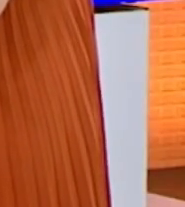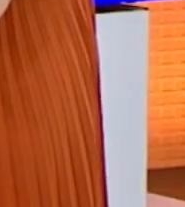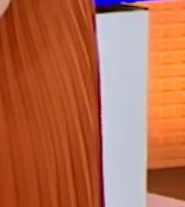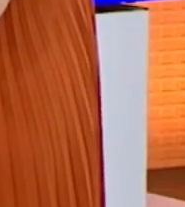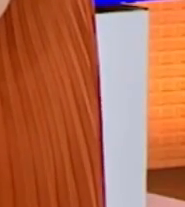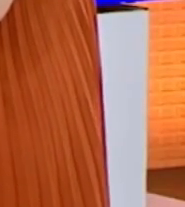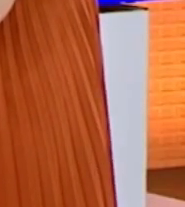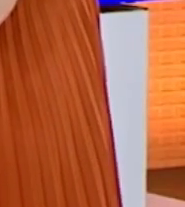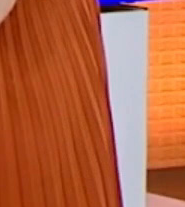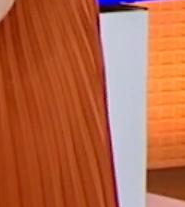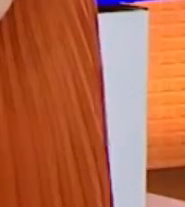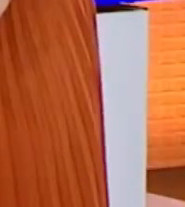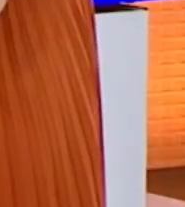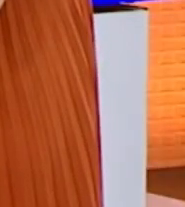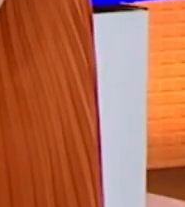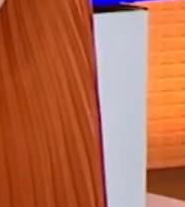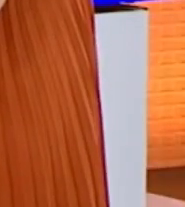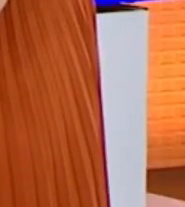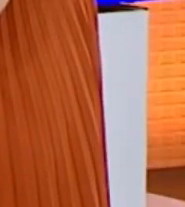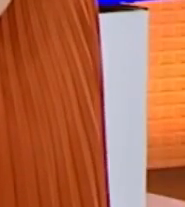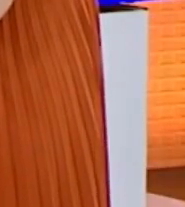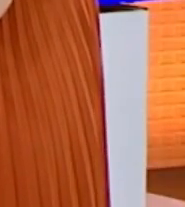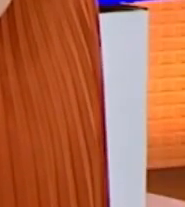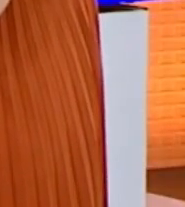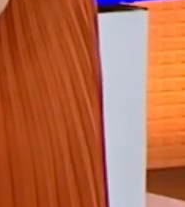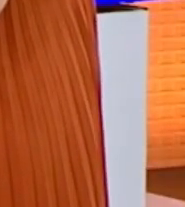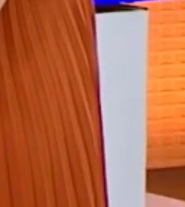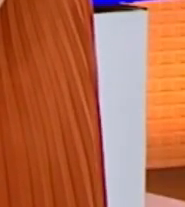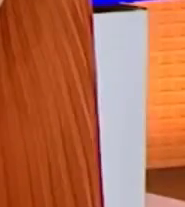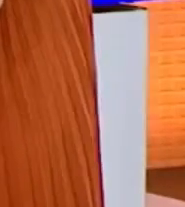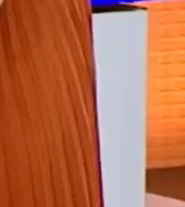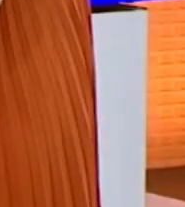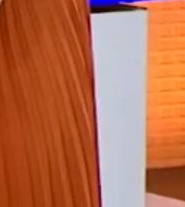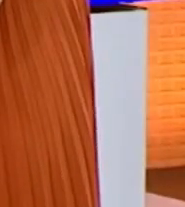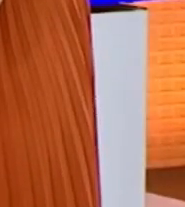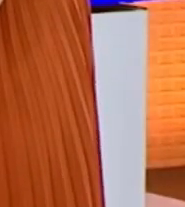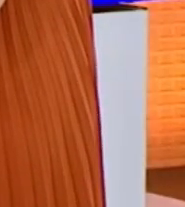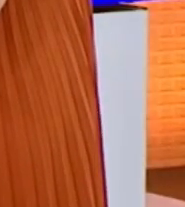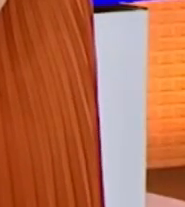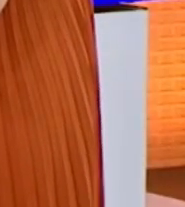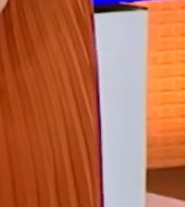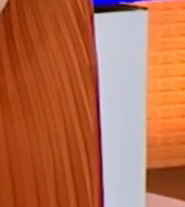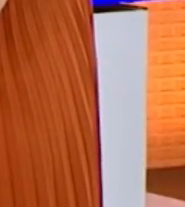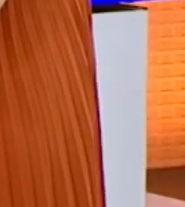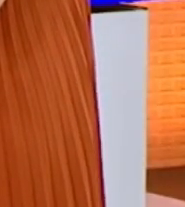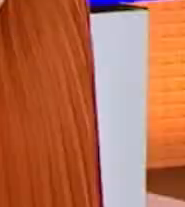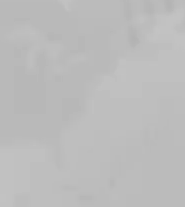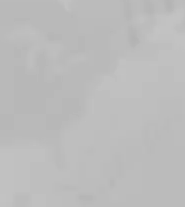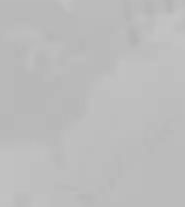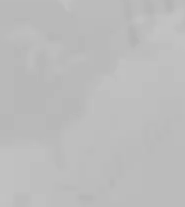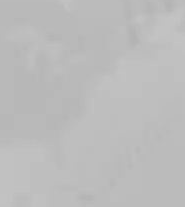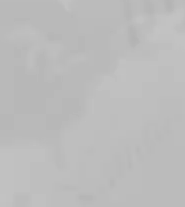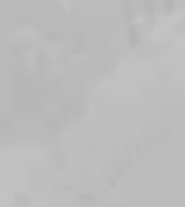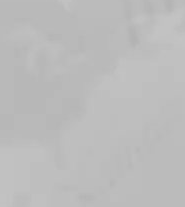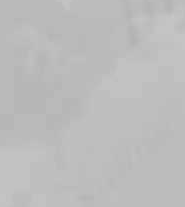abroad, subaybayan niyo po kami sa GMA Pinoy TV at sa www.gmanews.tv.